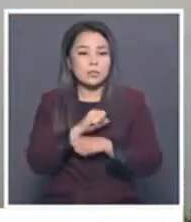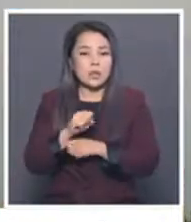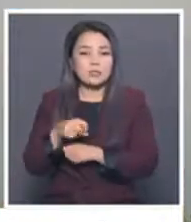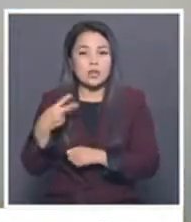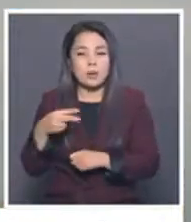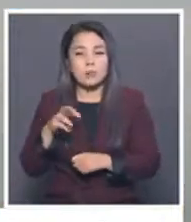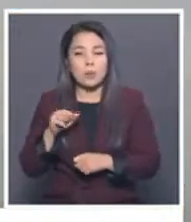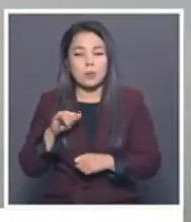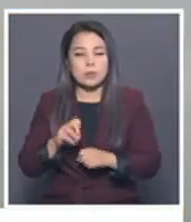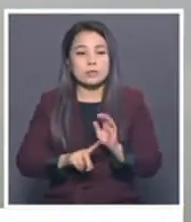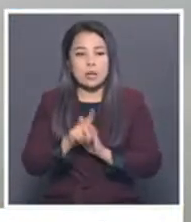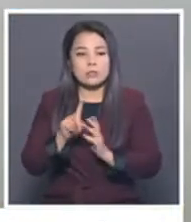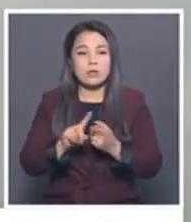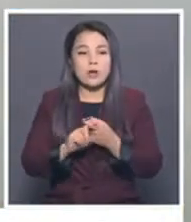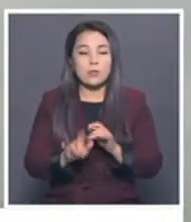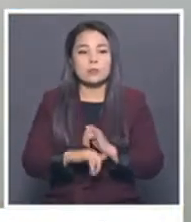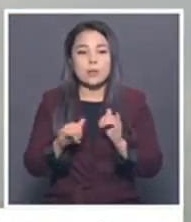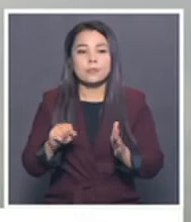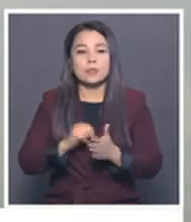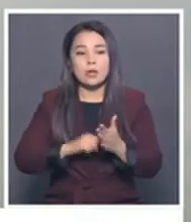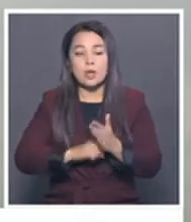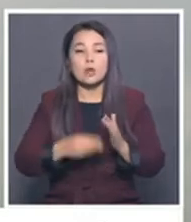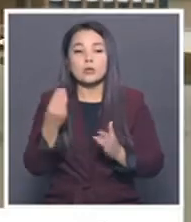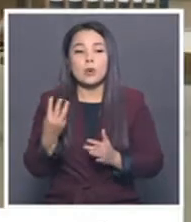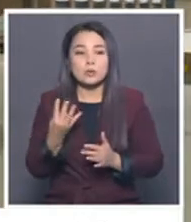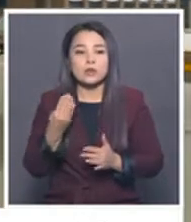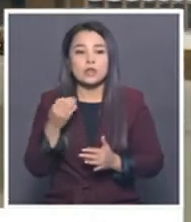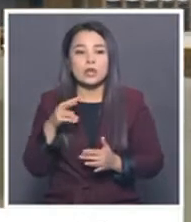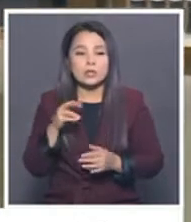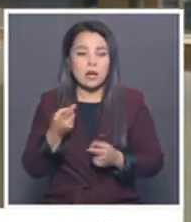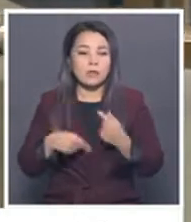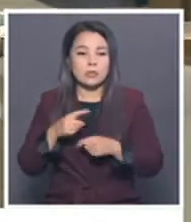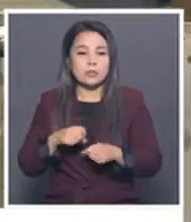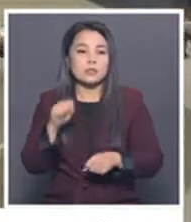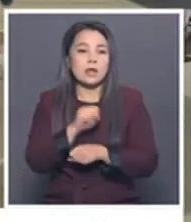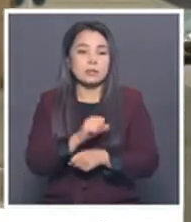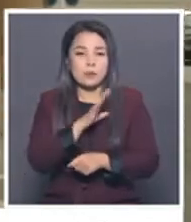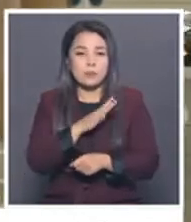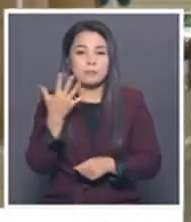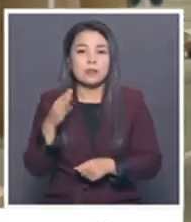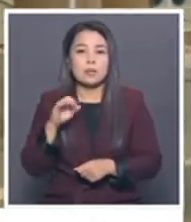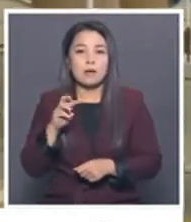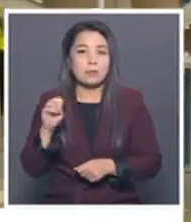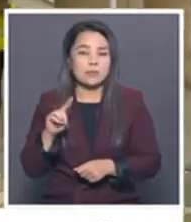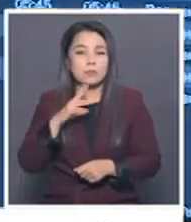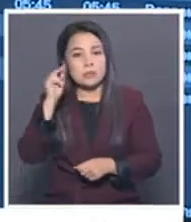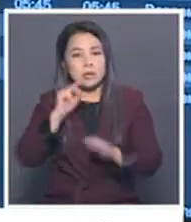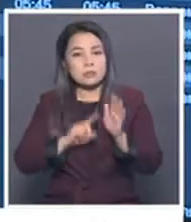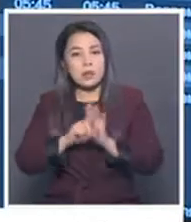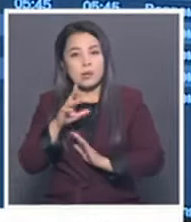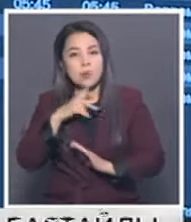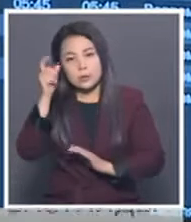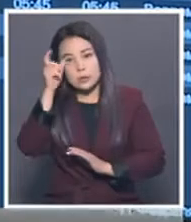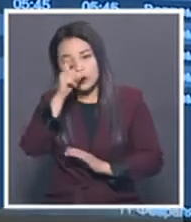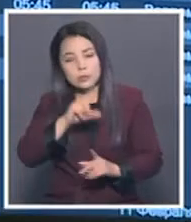жанданып, коронавирустың күрт өршуіне байланысты 4 шілдеде қайта тоқтаған. Әрі 5 тамыздан бастап Қазақстан азаматтарының Түркия